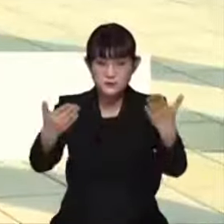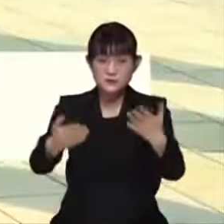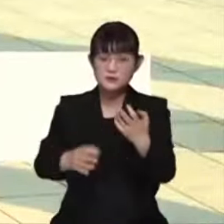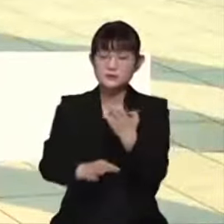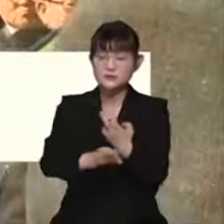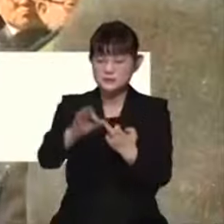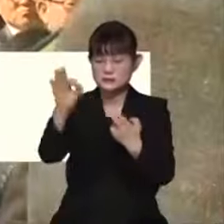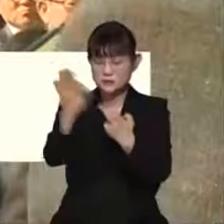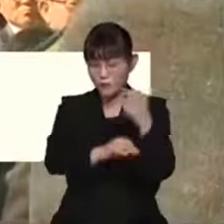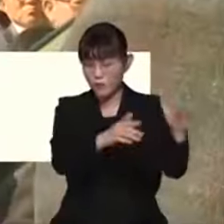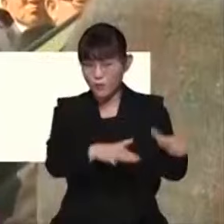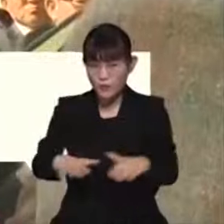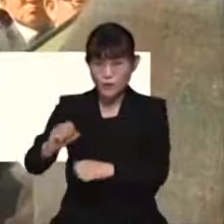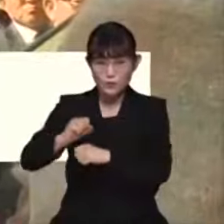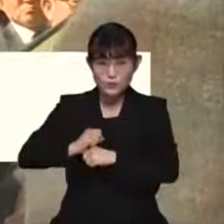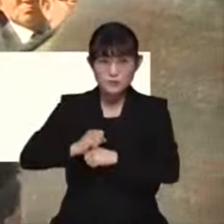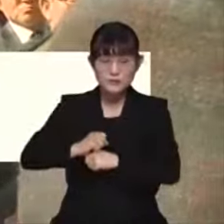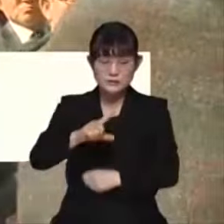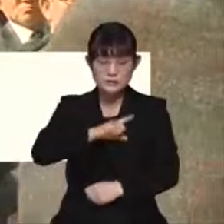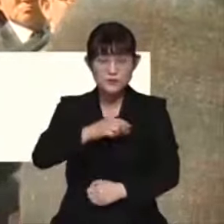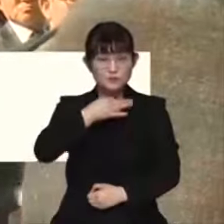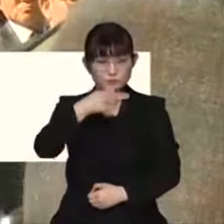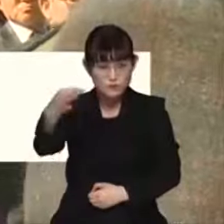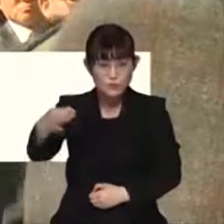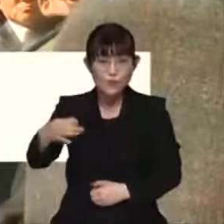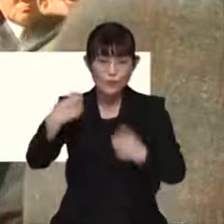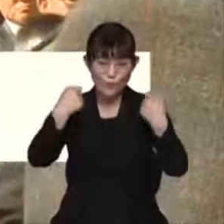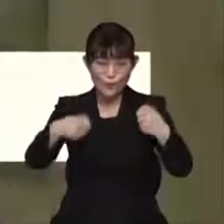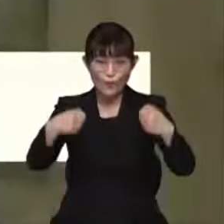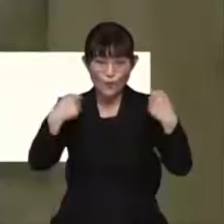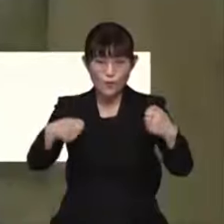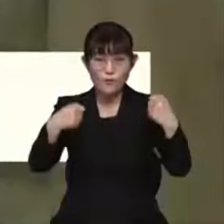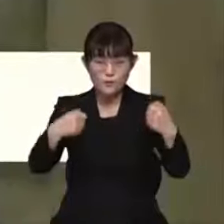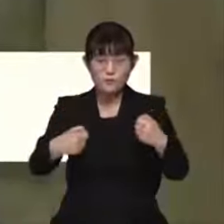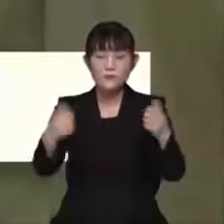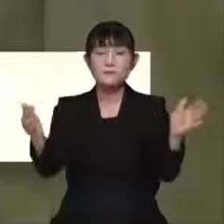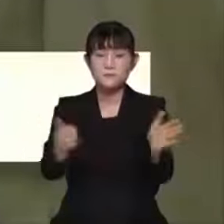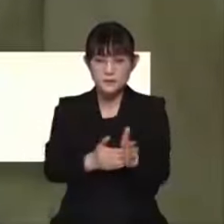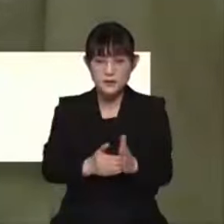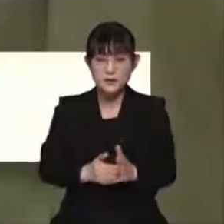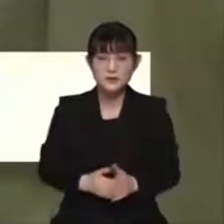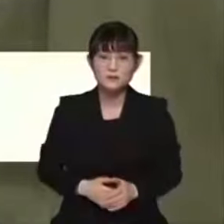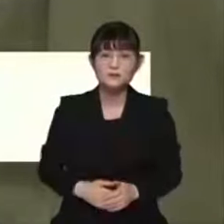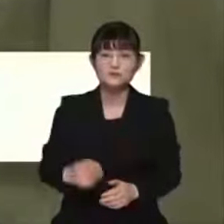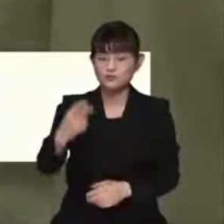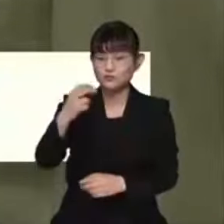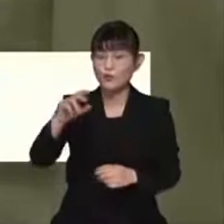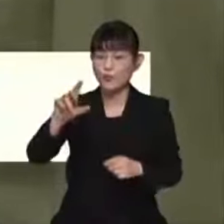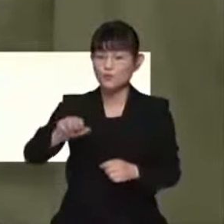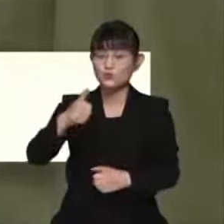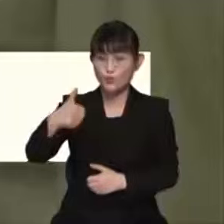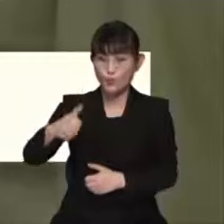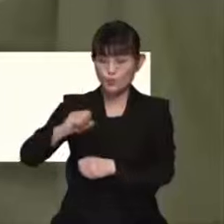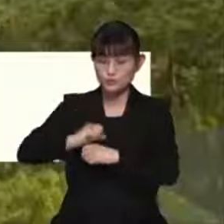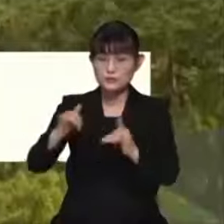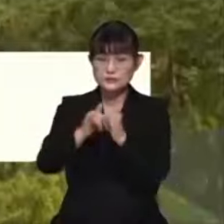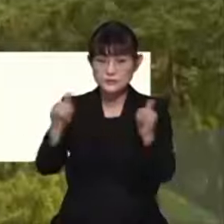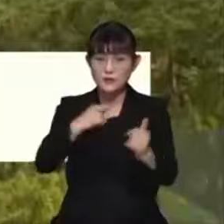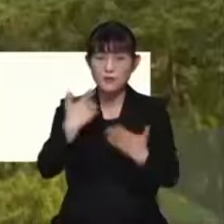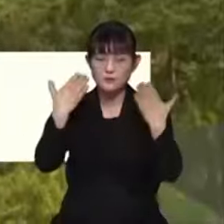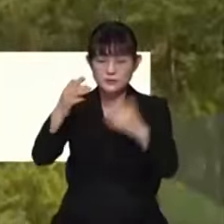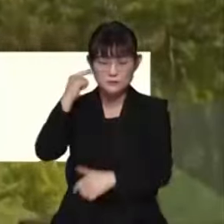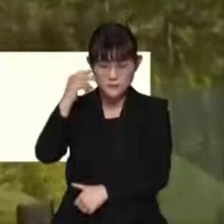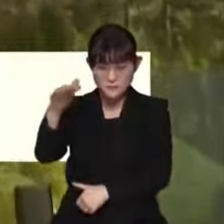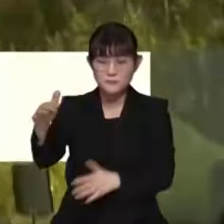수호 용사의 이름을 부르고 창작곡 서해 별이 되어 기념 공연으로 마무리됐으며 서해 수호 55 용사의 희생과 헌신을